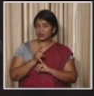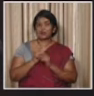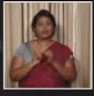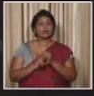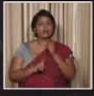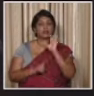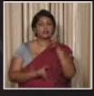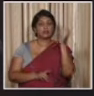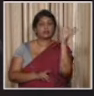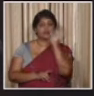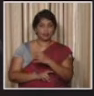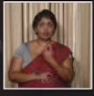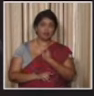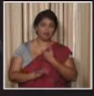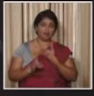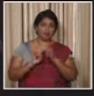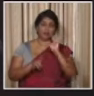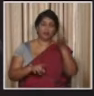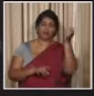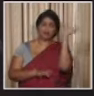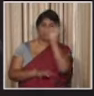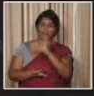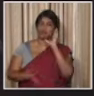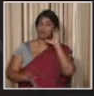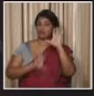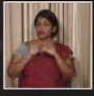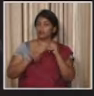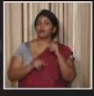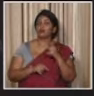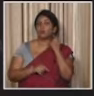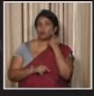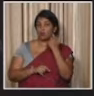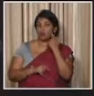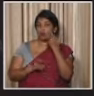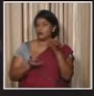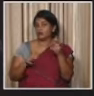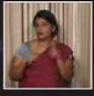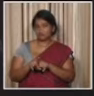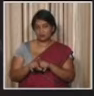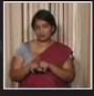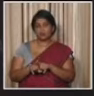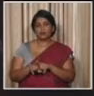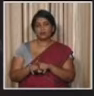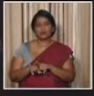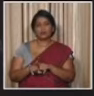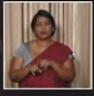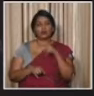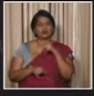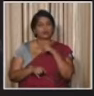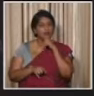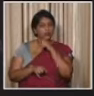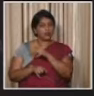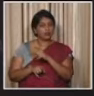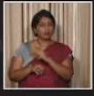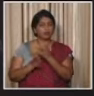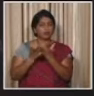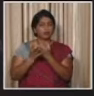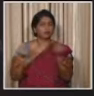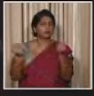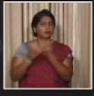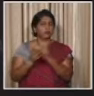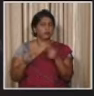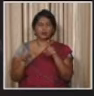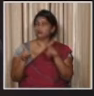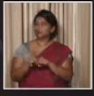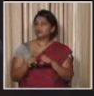සභාපති කරන්න ඕන කියලා කිව්වා මාව මේ තොරතුරු ගැන දැනගන්න තත්ත්වය අනුව. එතකොට ඔවුන් වාෂ්ප වීමේ ප්‍රතිශතය